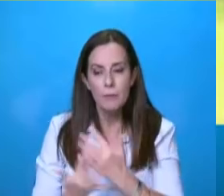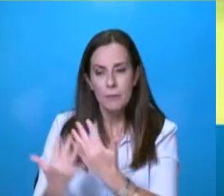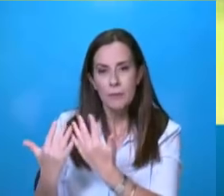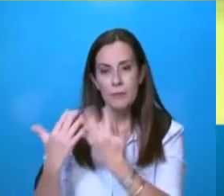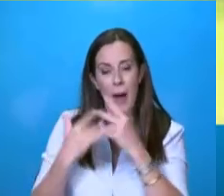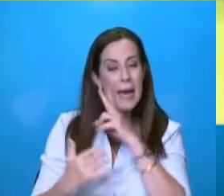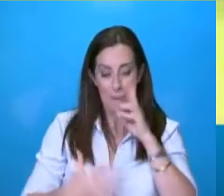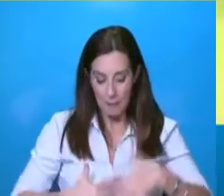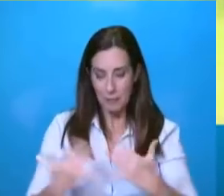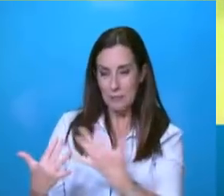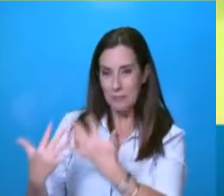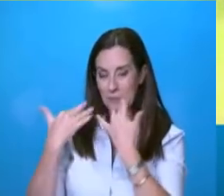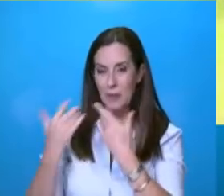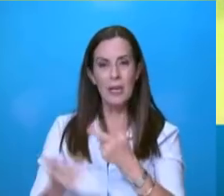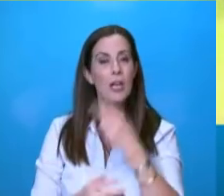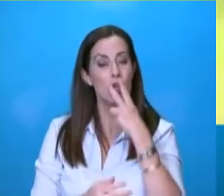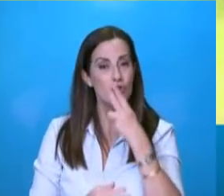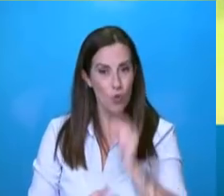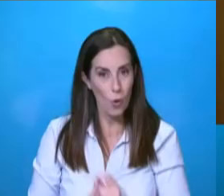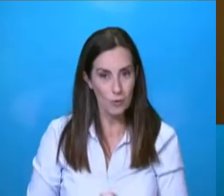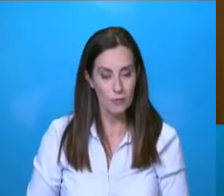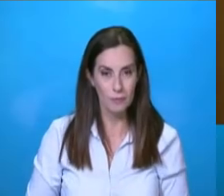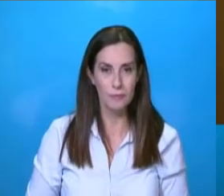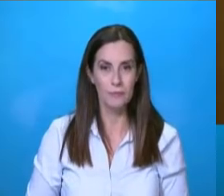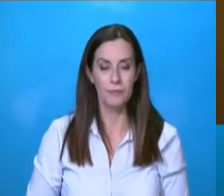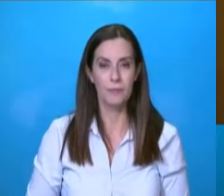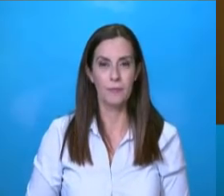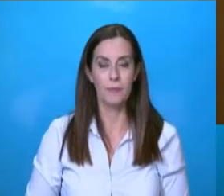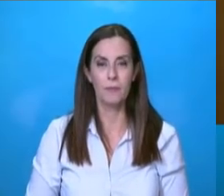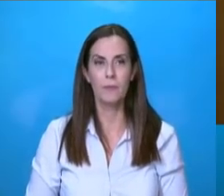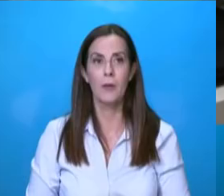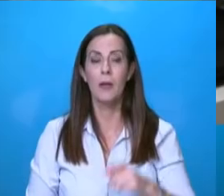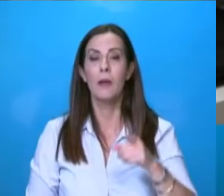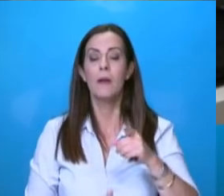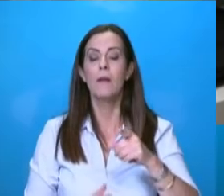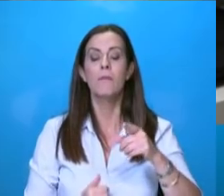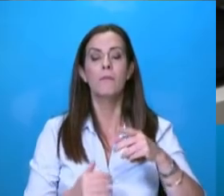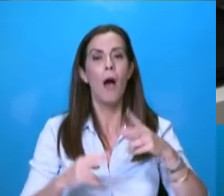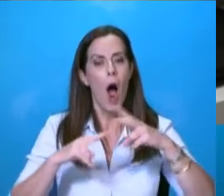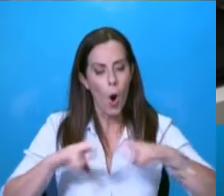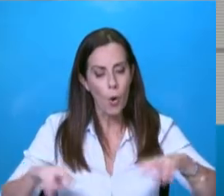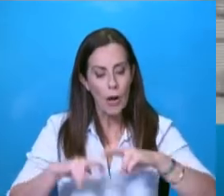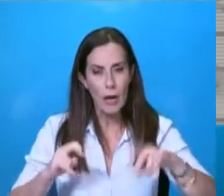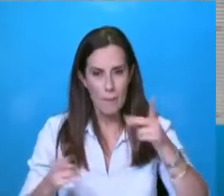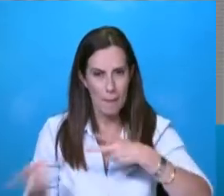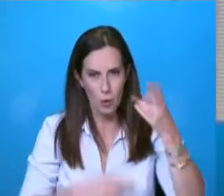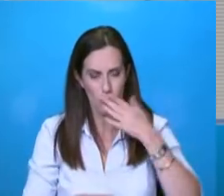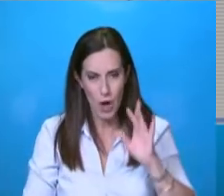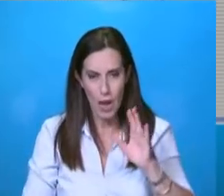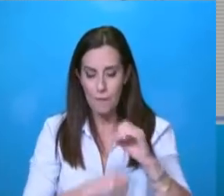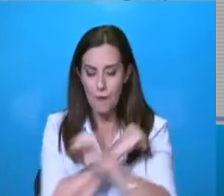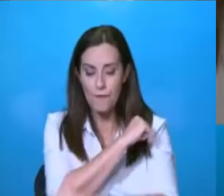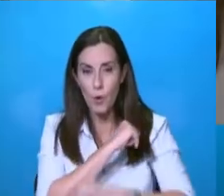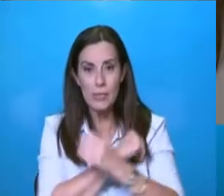במהלך ההיריון לעישון פסיבי. החוקרים מבית הספר לבריאות הציבור של בית החולים הדסה